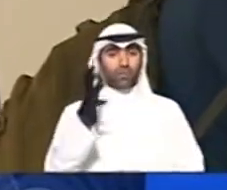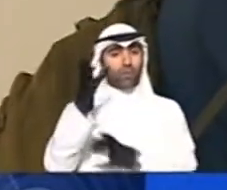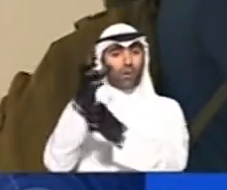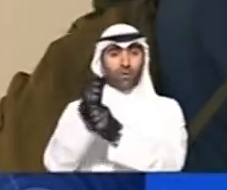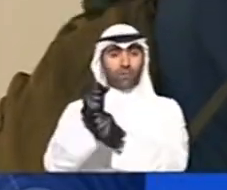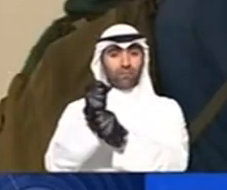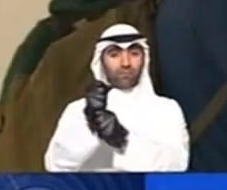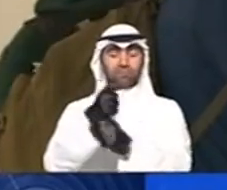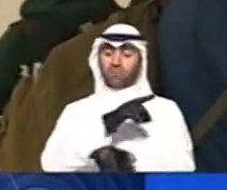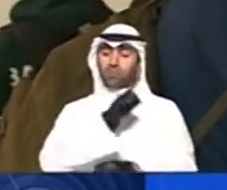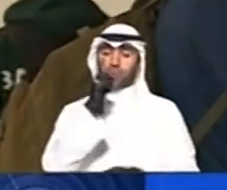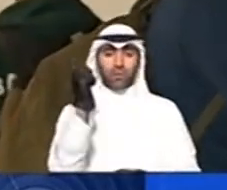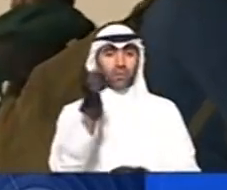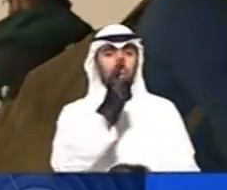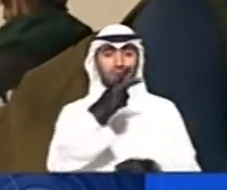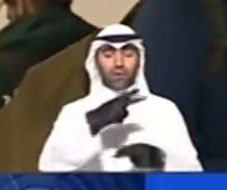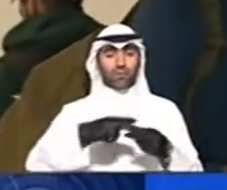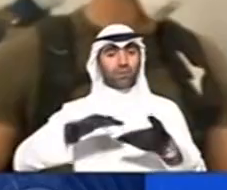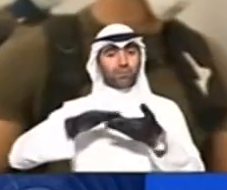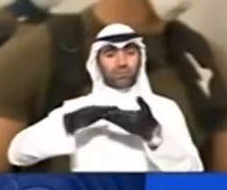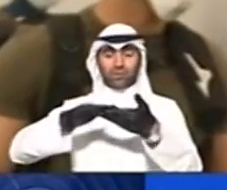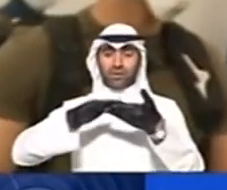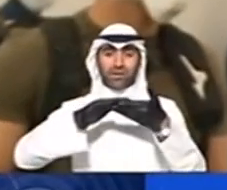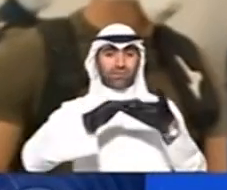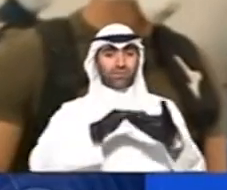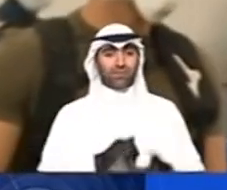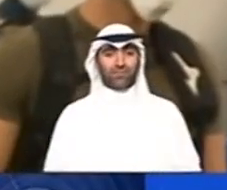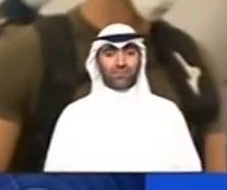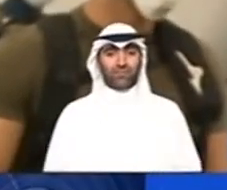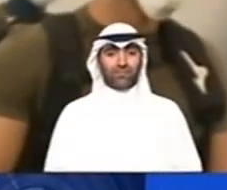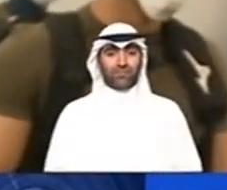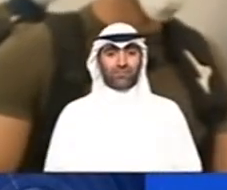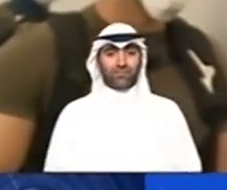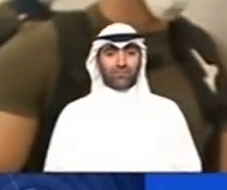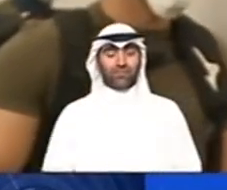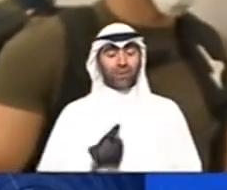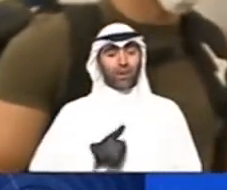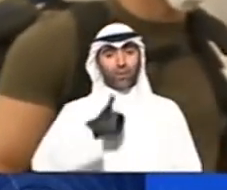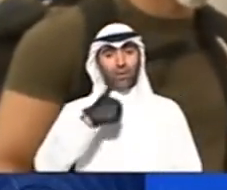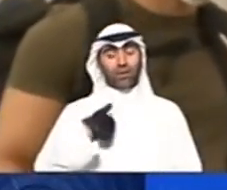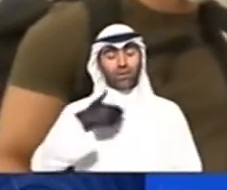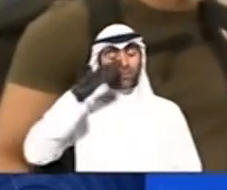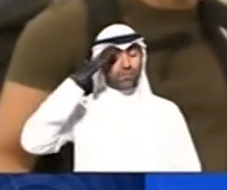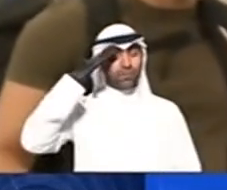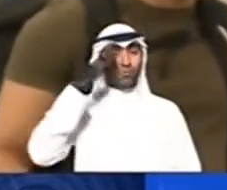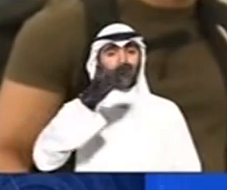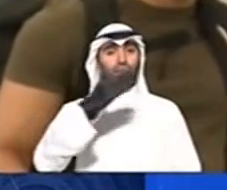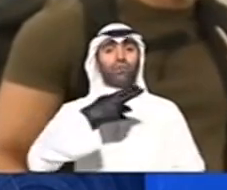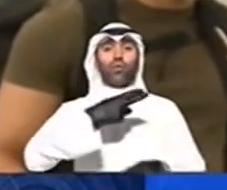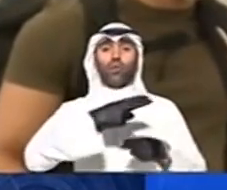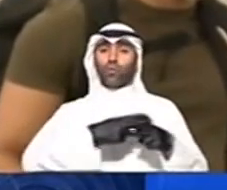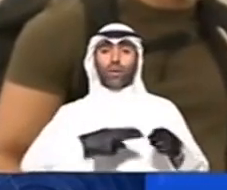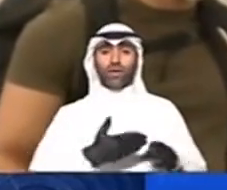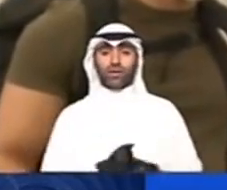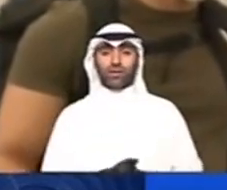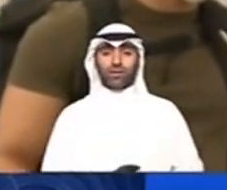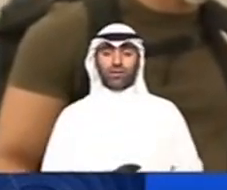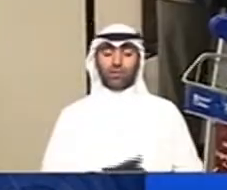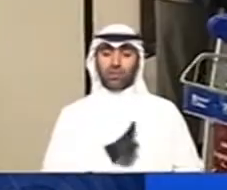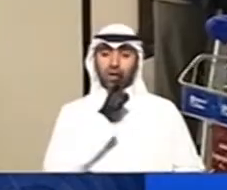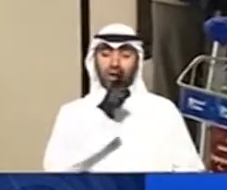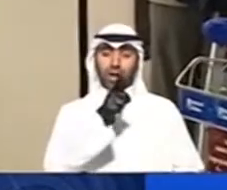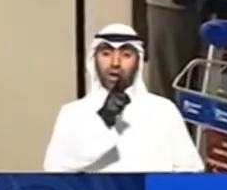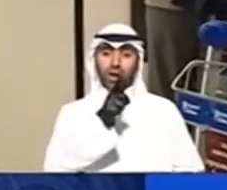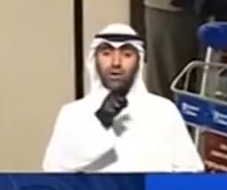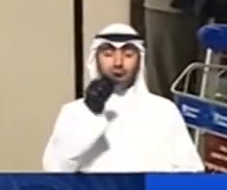من كافة الجهات المعنية. متشكر لدولتنا للفرصة هذه اللي عطتنا إياها، يعني إن